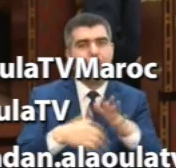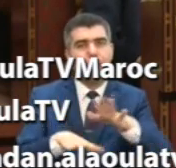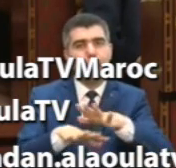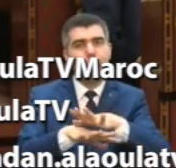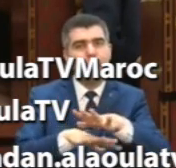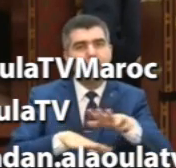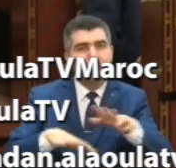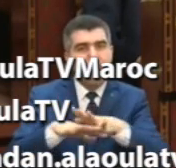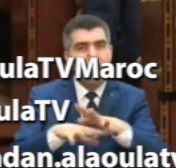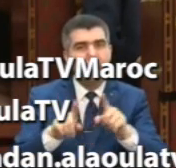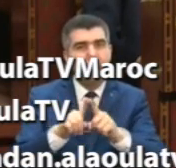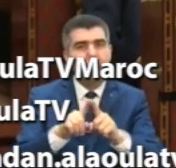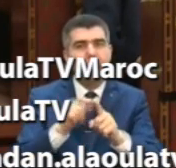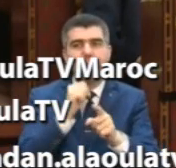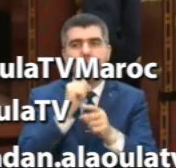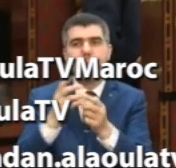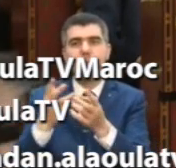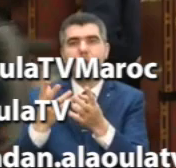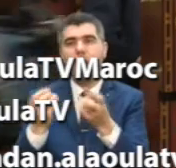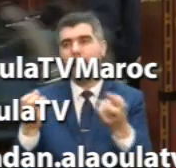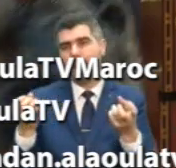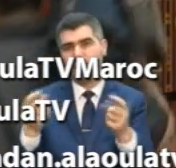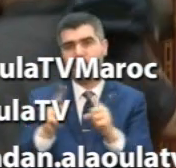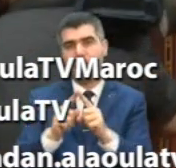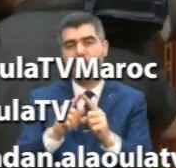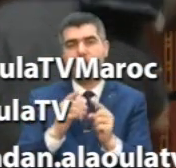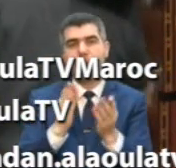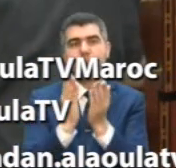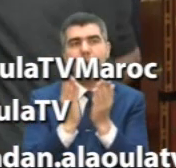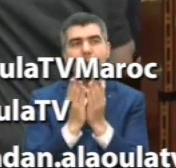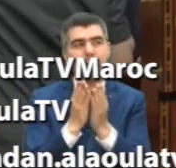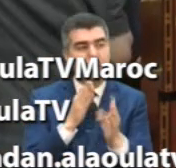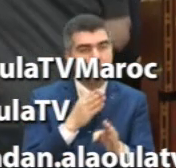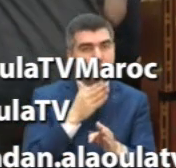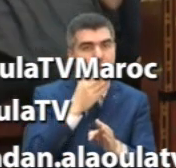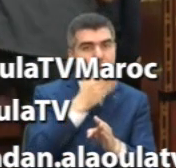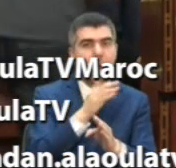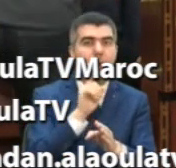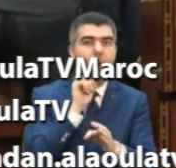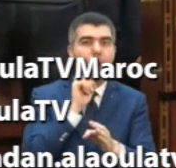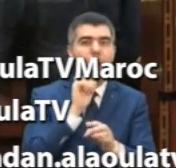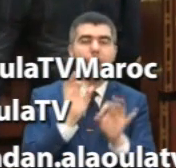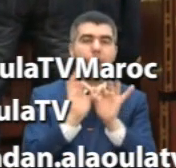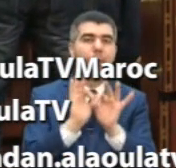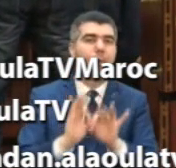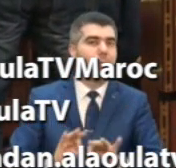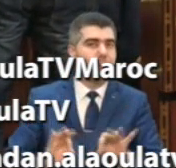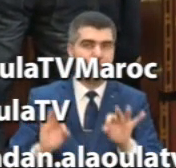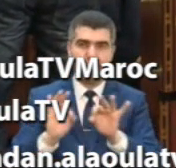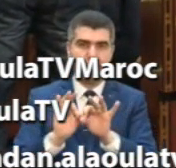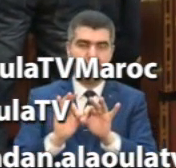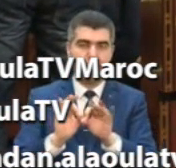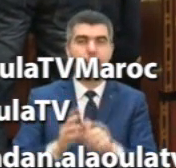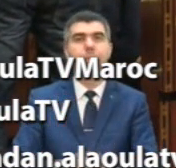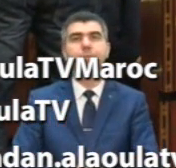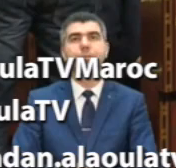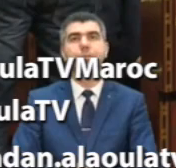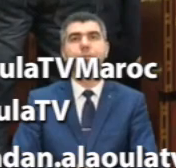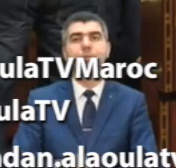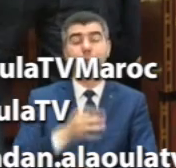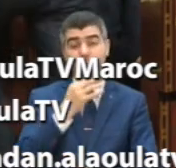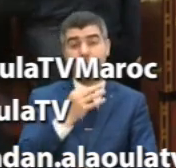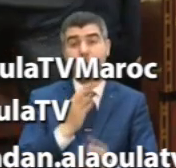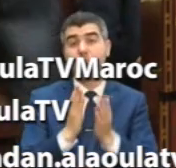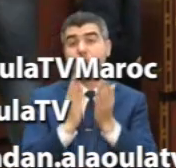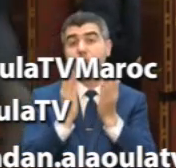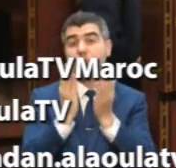المدرسي لا زال متفشيا بالوسط القروي خصوصا في صفوف الفتيات. سيد الوزير، تعاني المدارس